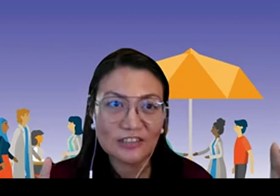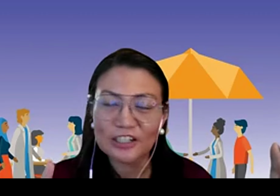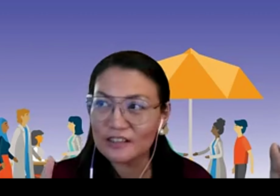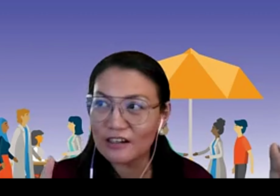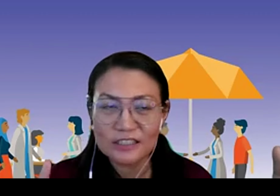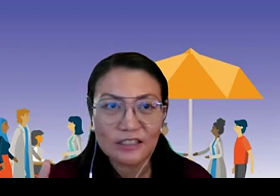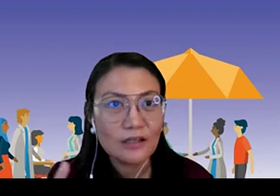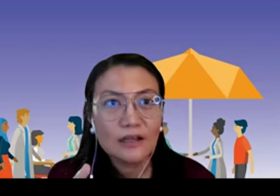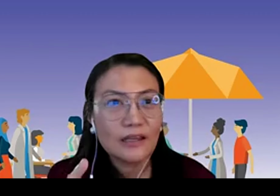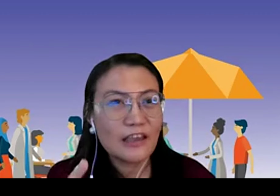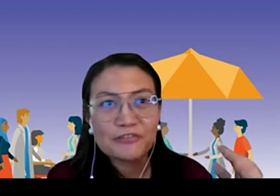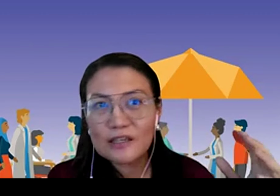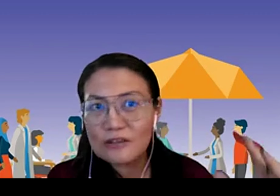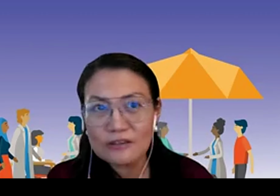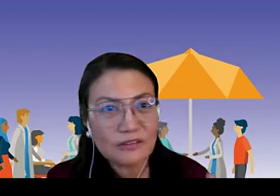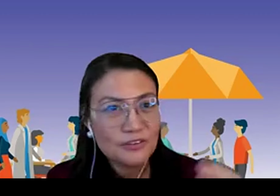technologiques.